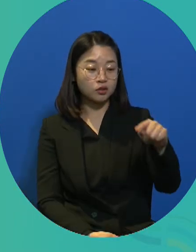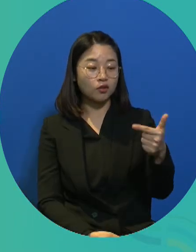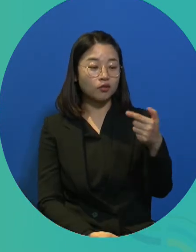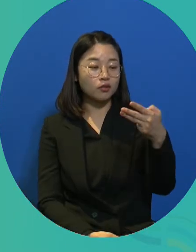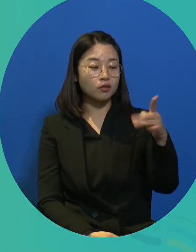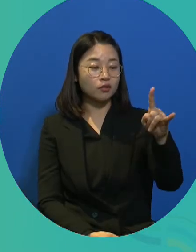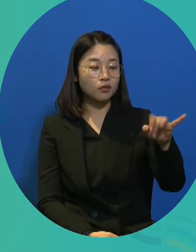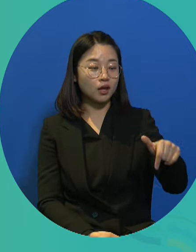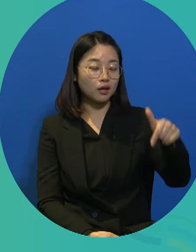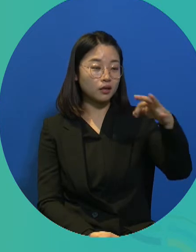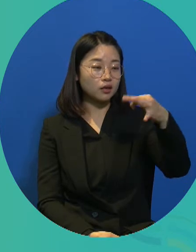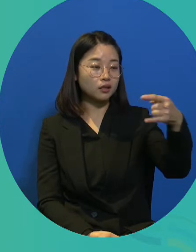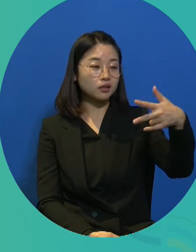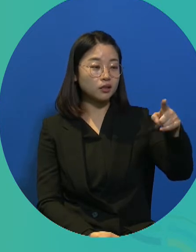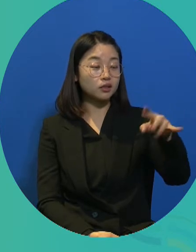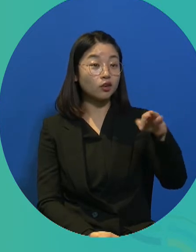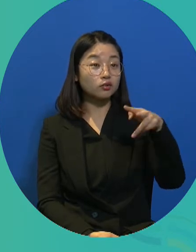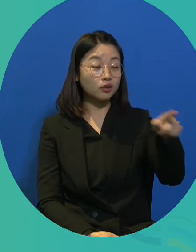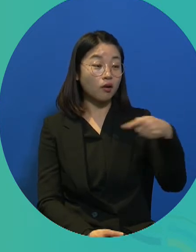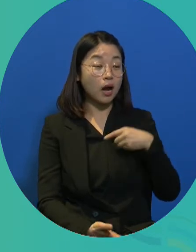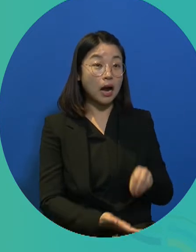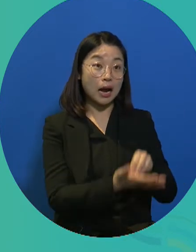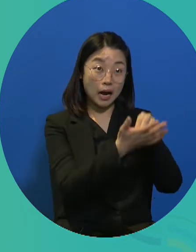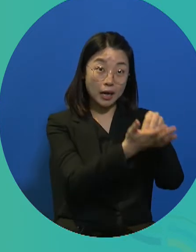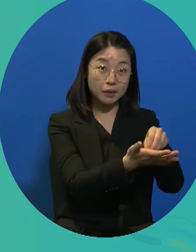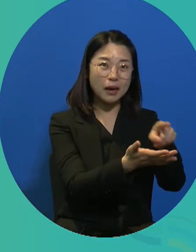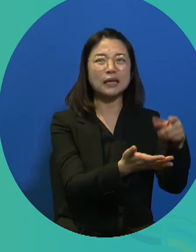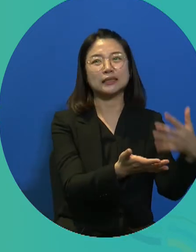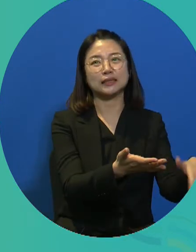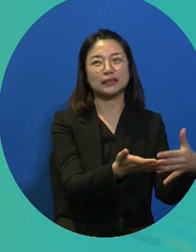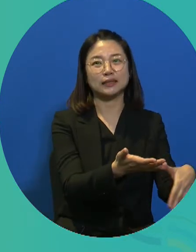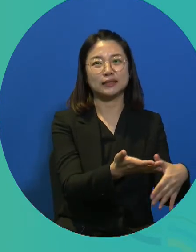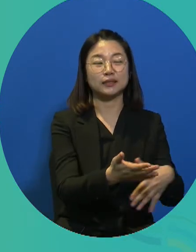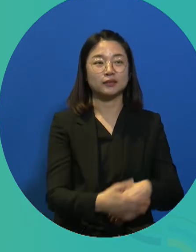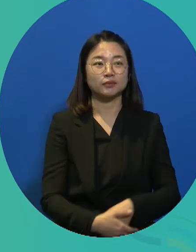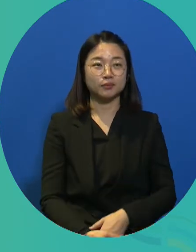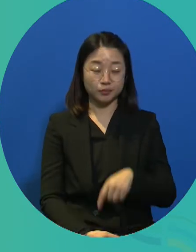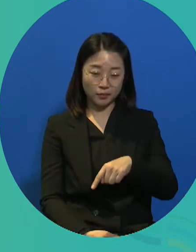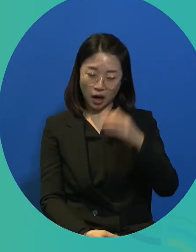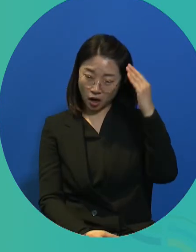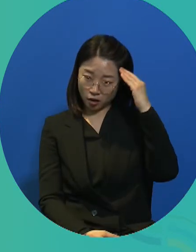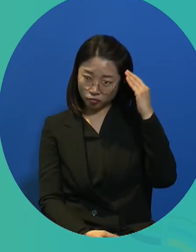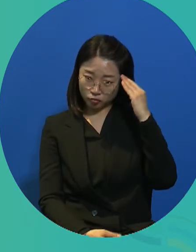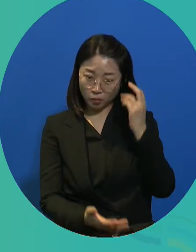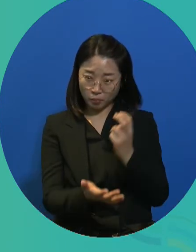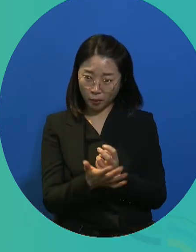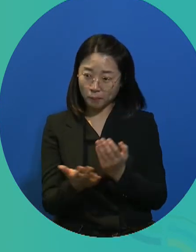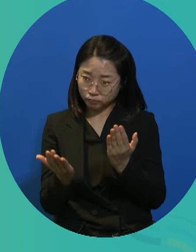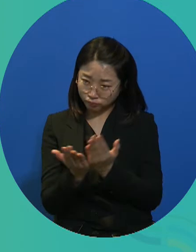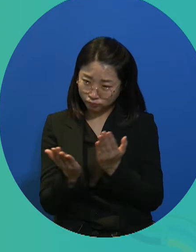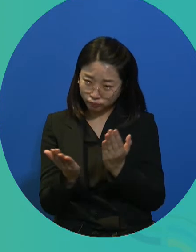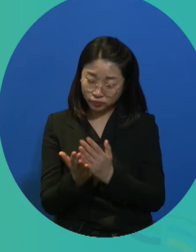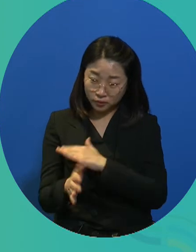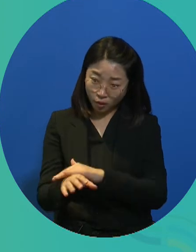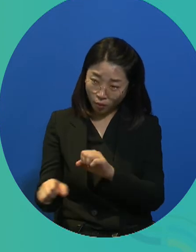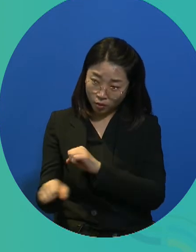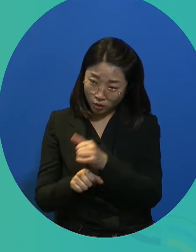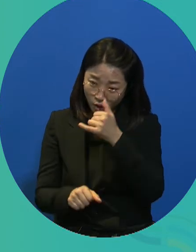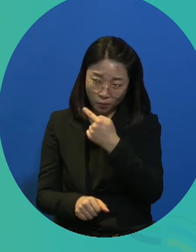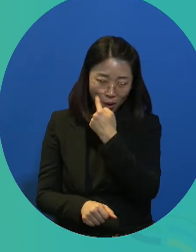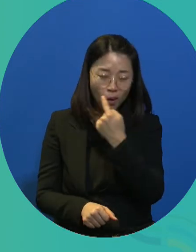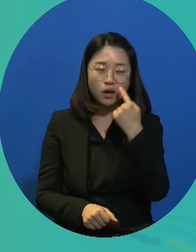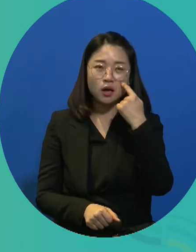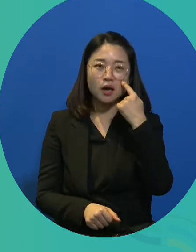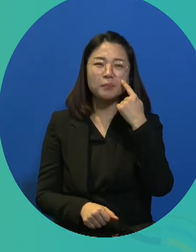더욱 강화될 수 있고 즉 우리나라의 법률이 CRPD의 규정을 제대로 준수하고 있는지를 또 확인하는